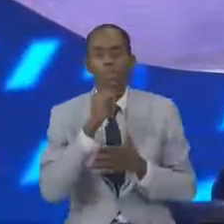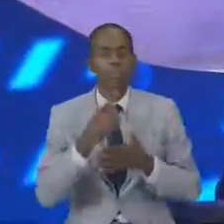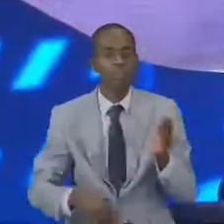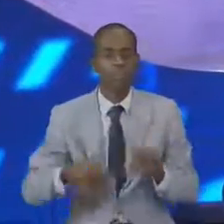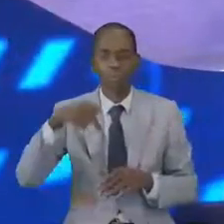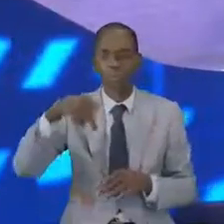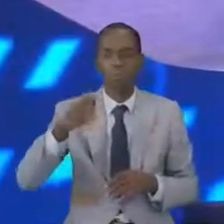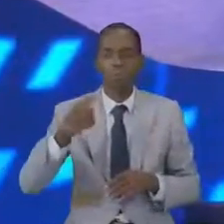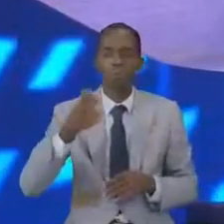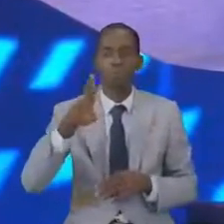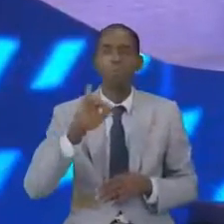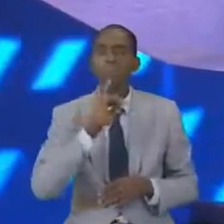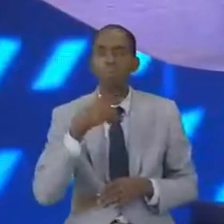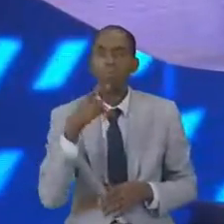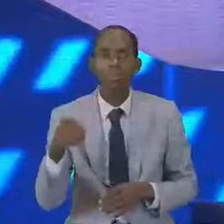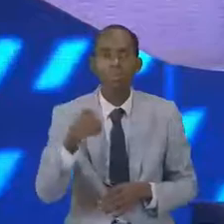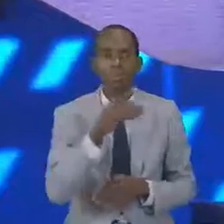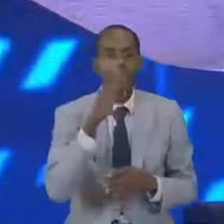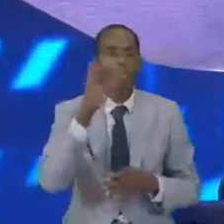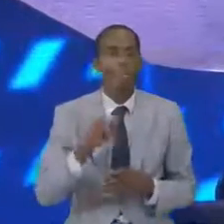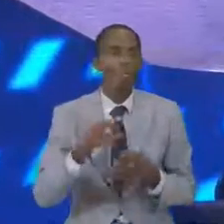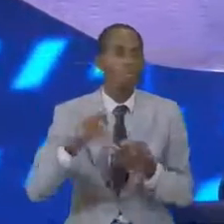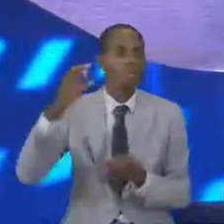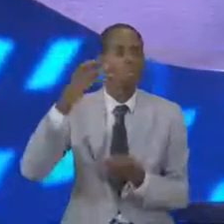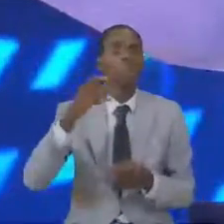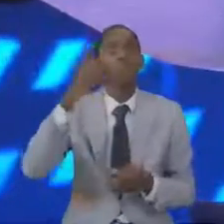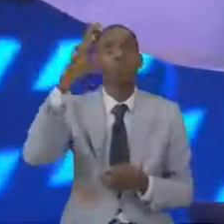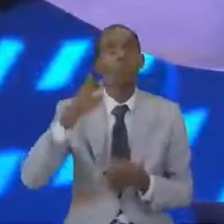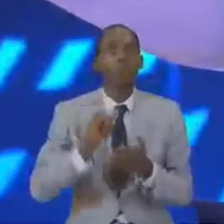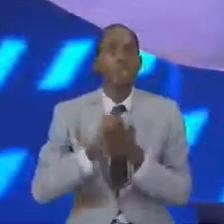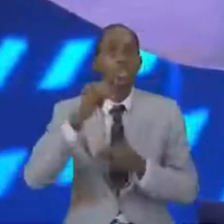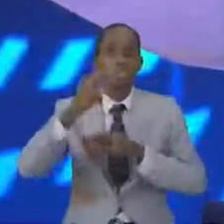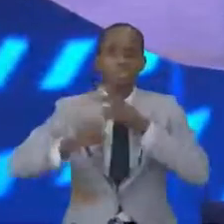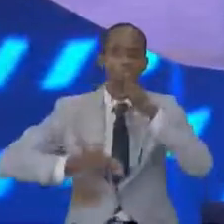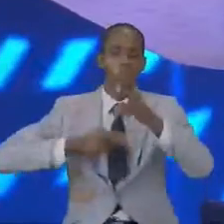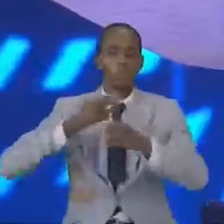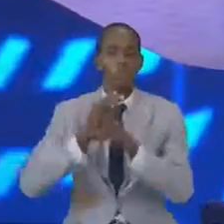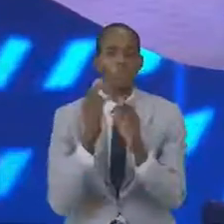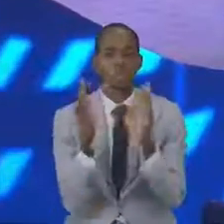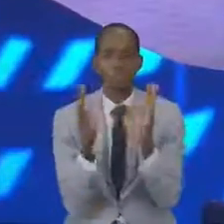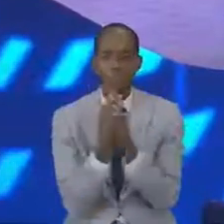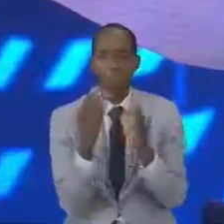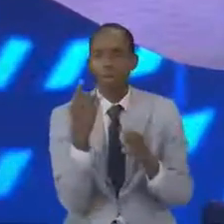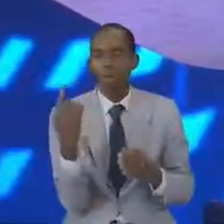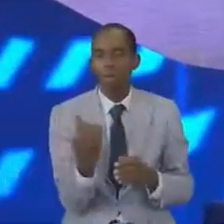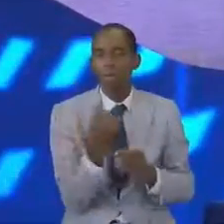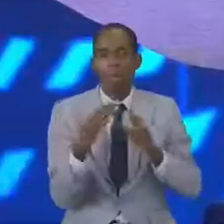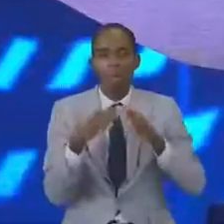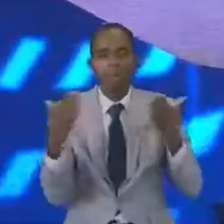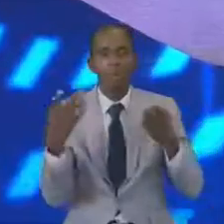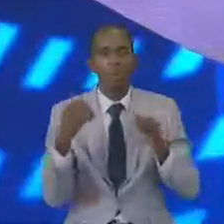que bien leur dire maintenant par l'Esprit de Dieu que maintenant la prière universelle ouvre la